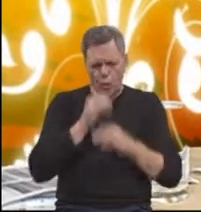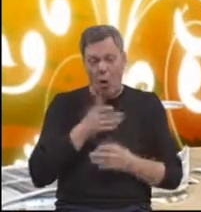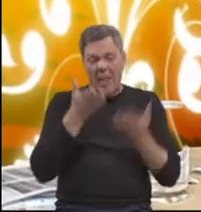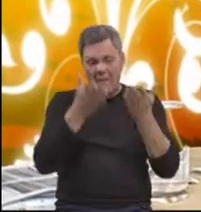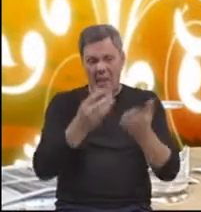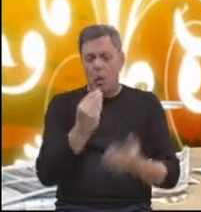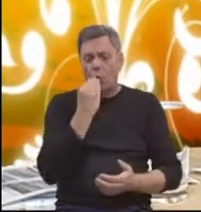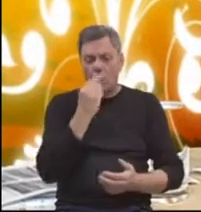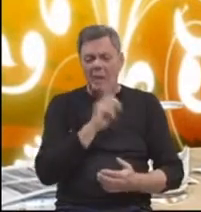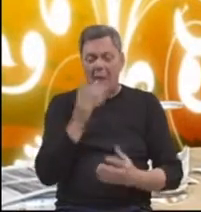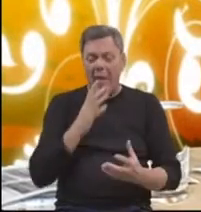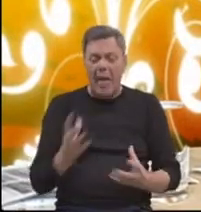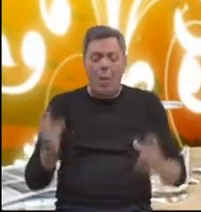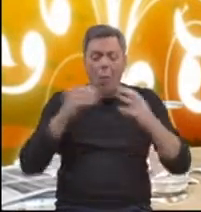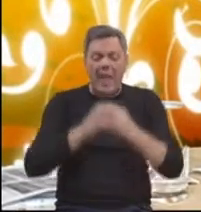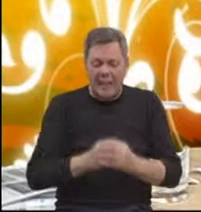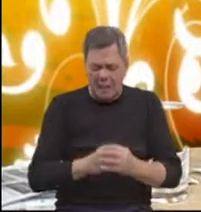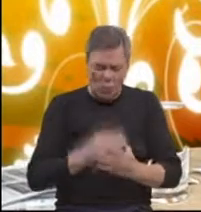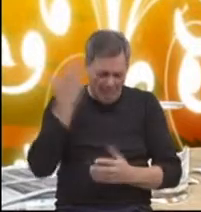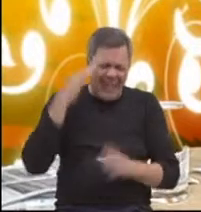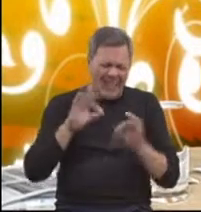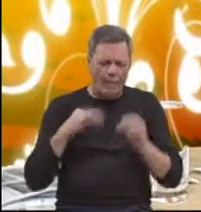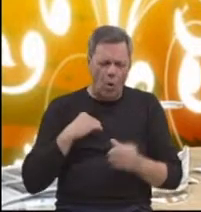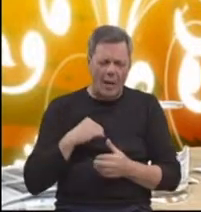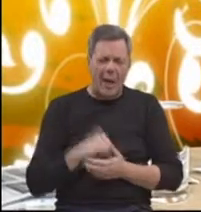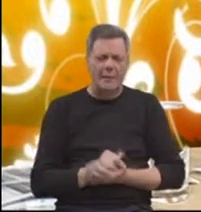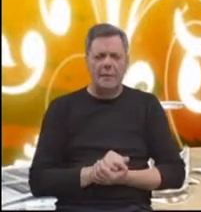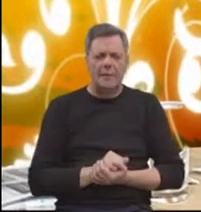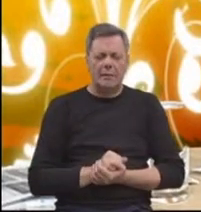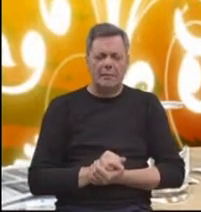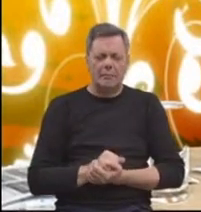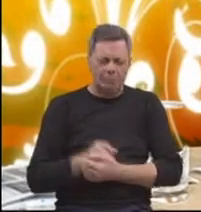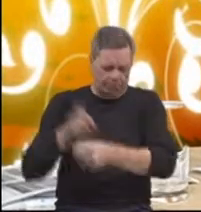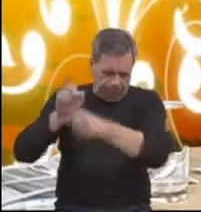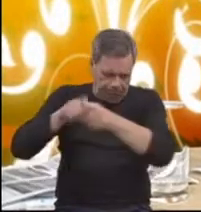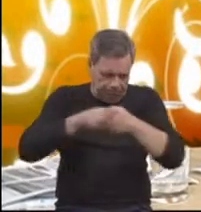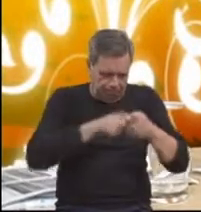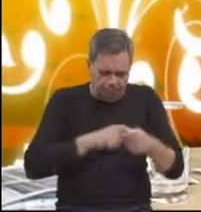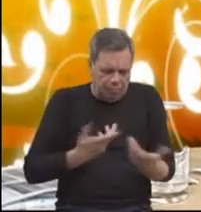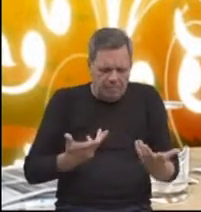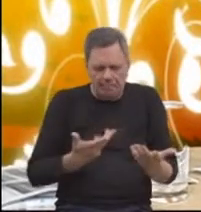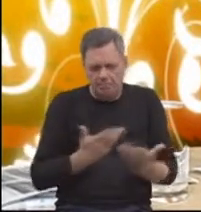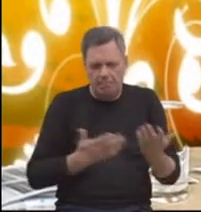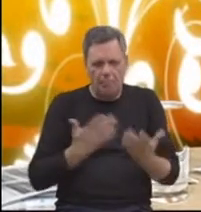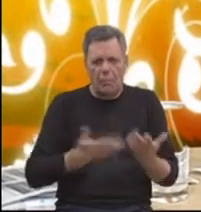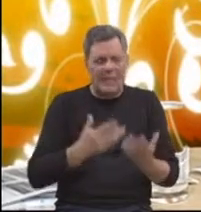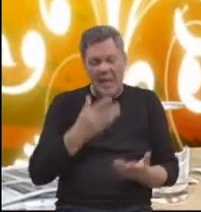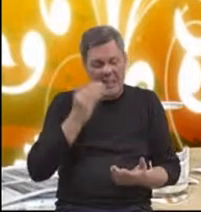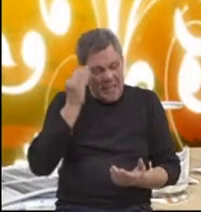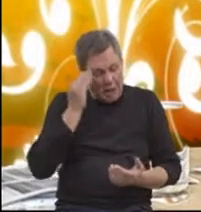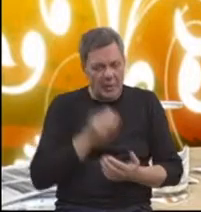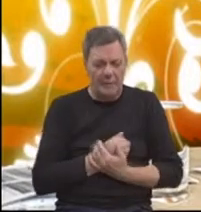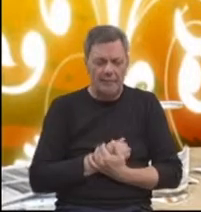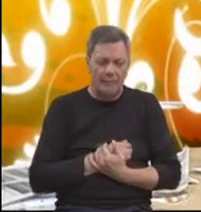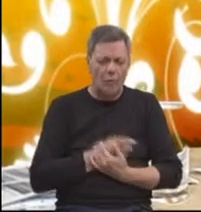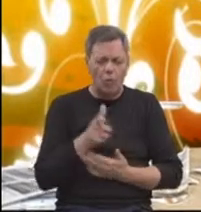nutricionisti ne ujedinite se, to je bilo pred 10 godina, znate, mm-hmm. Carmen, da, to je da. Dugo i sigurno se sjećate, ne sjećate se, možda ste još bili. Pa bio je